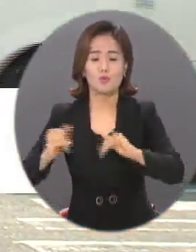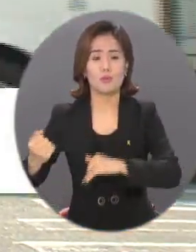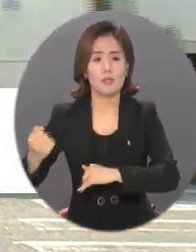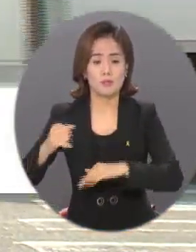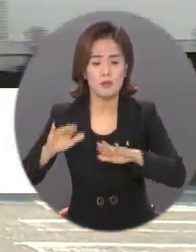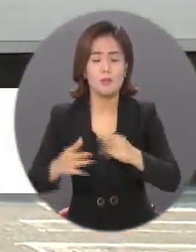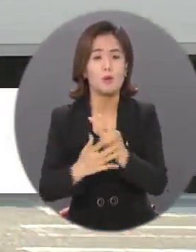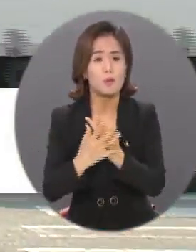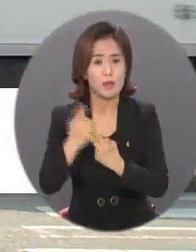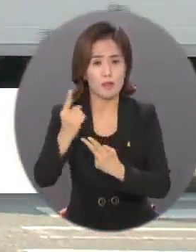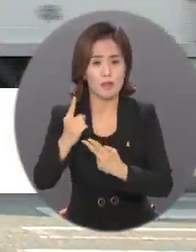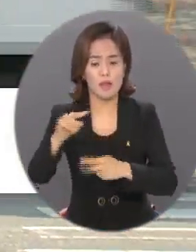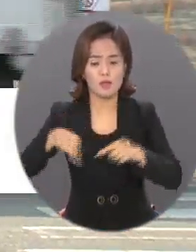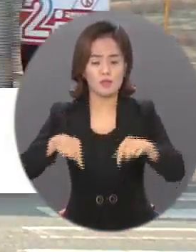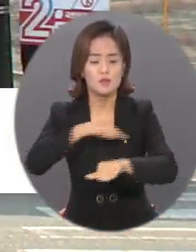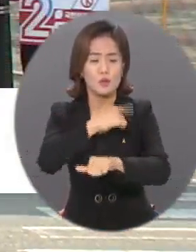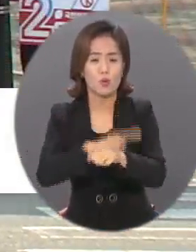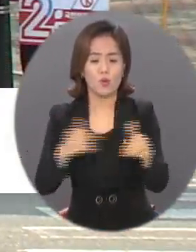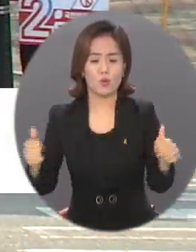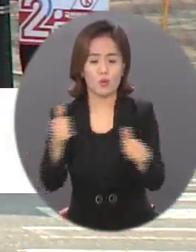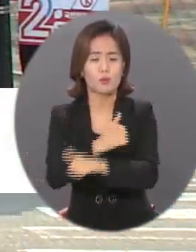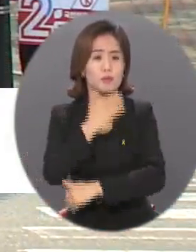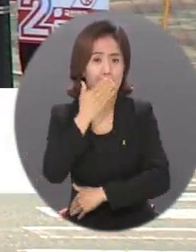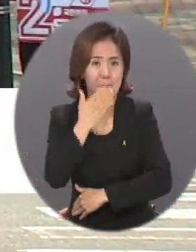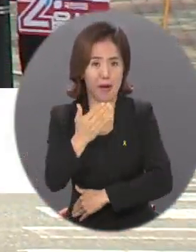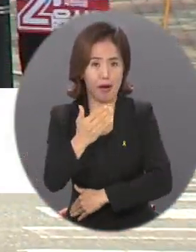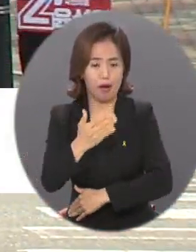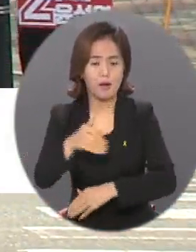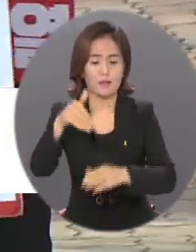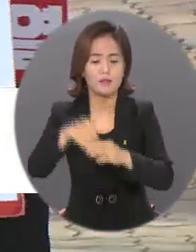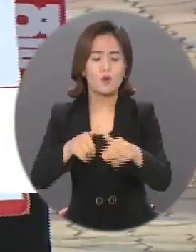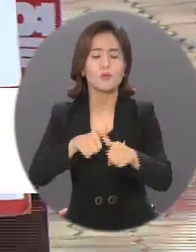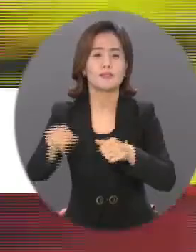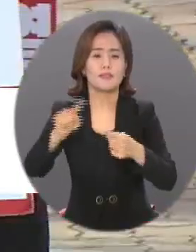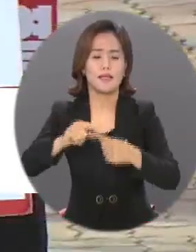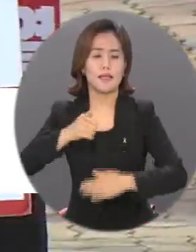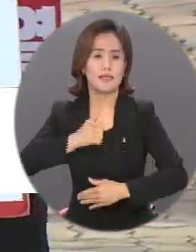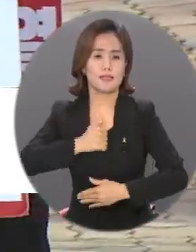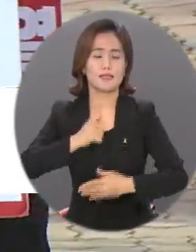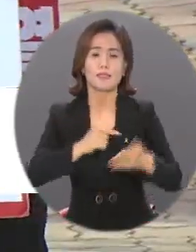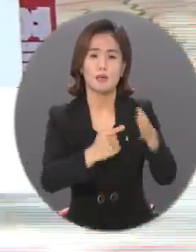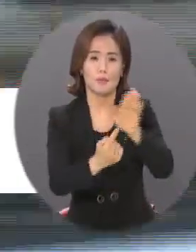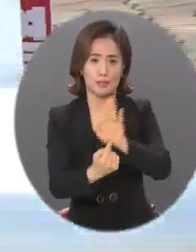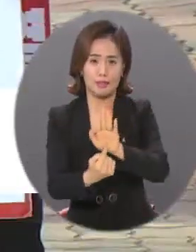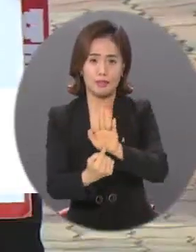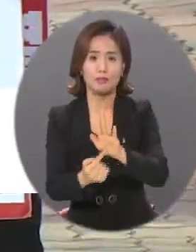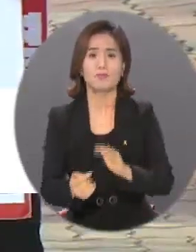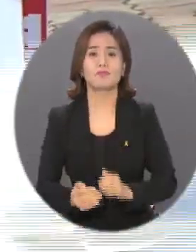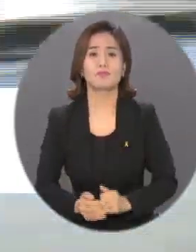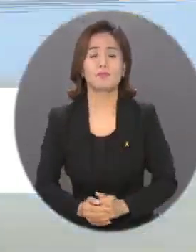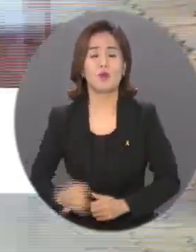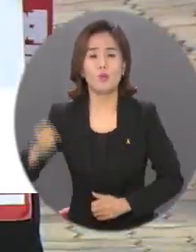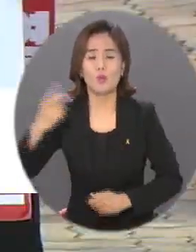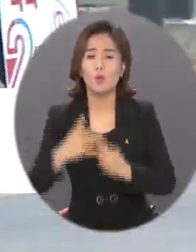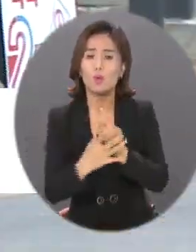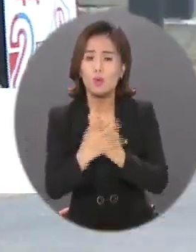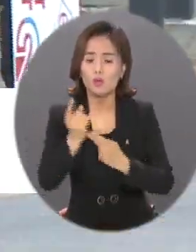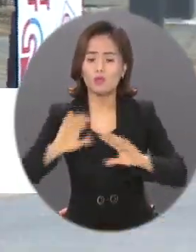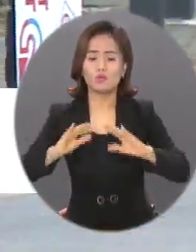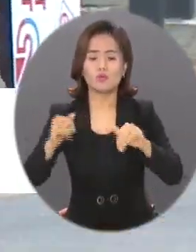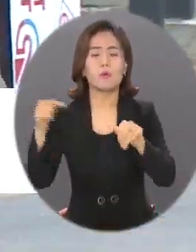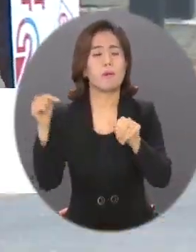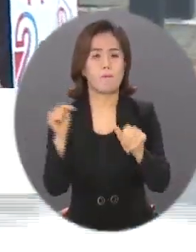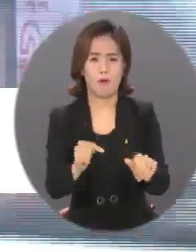국민의힘은 이번 단일화로 정권 교체가 가능해졌다며 선거 승리에 대한 자신감을 보였습니다. 또 단일화는